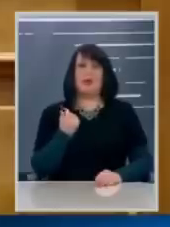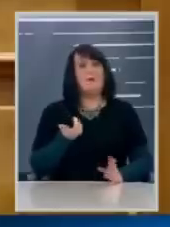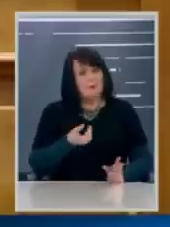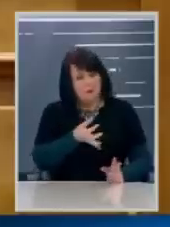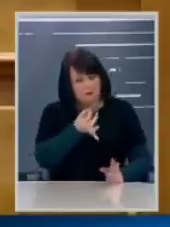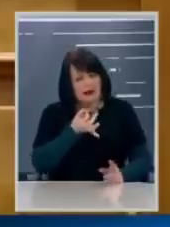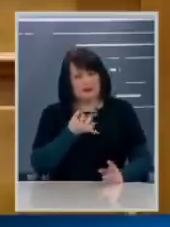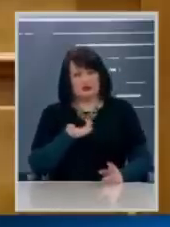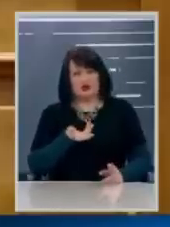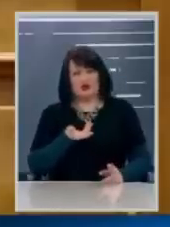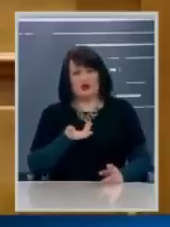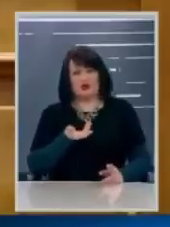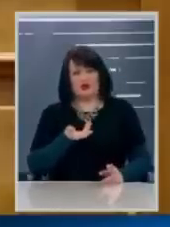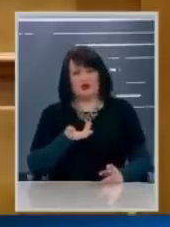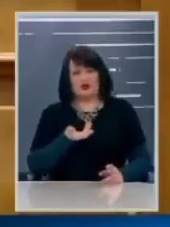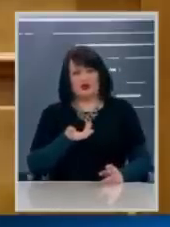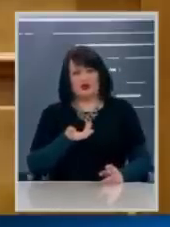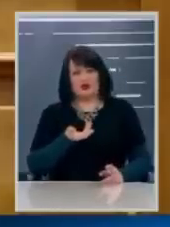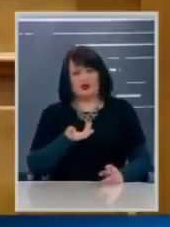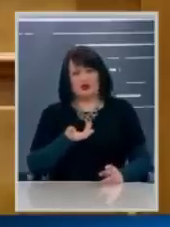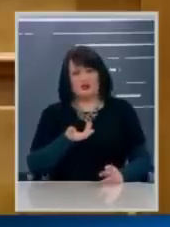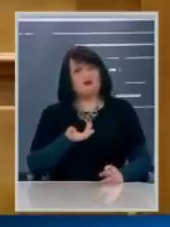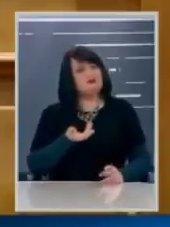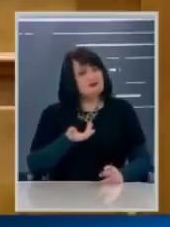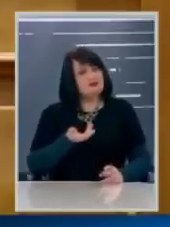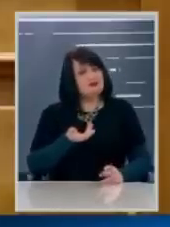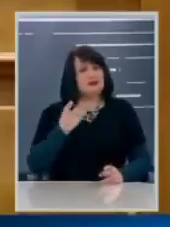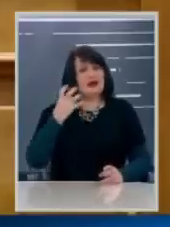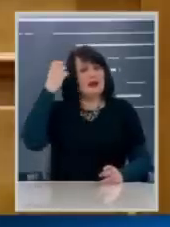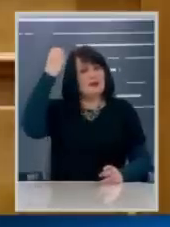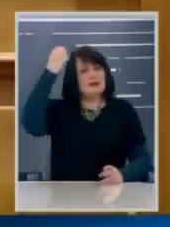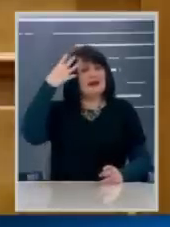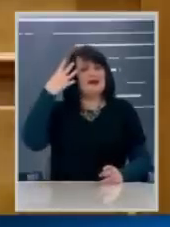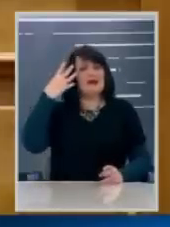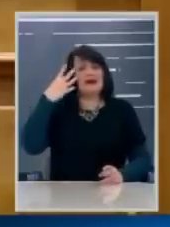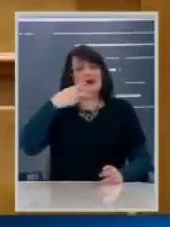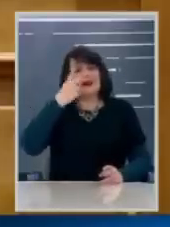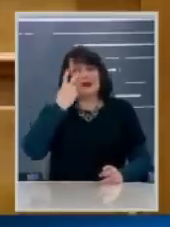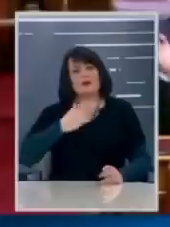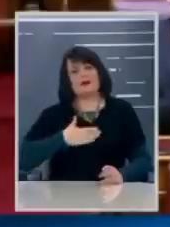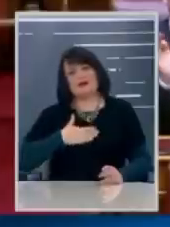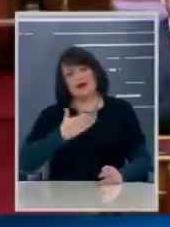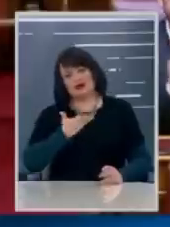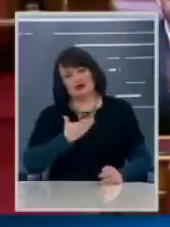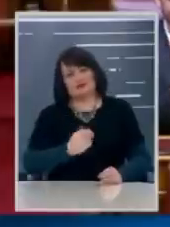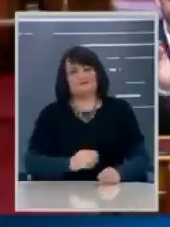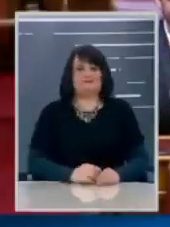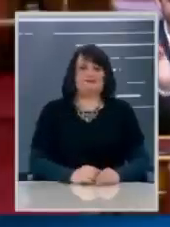πέστε το, γιατί θα πάρετε πνευματικά δικαιώματα και από άλλες χώρες. Ευχαριστώ.